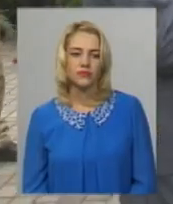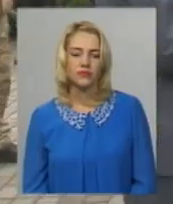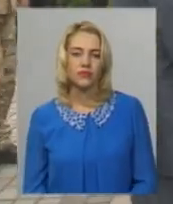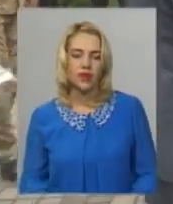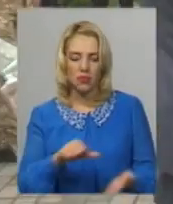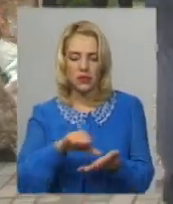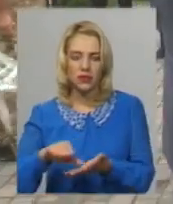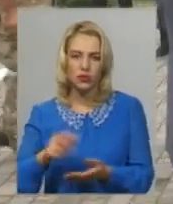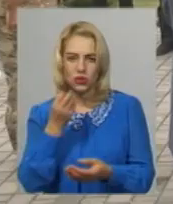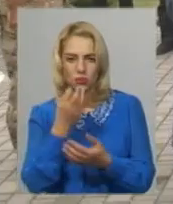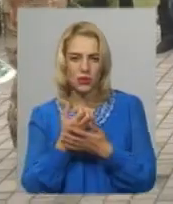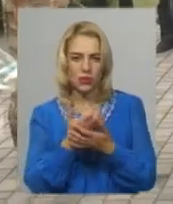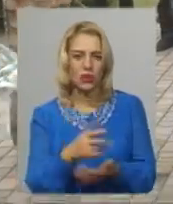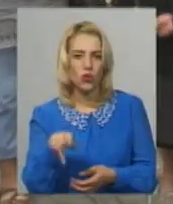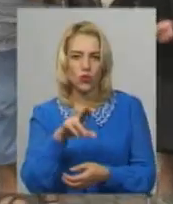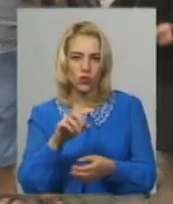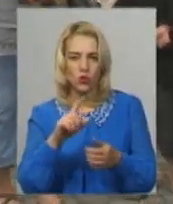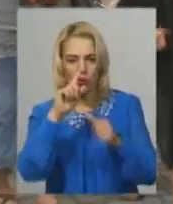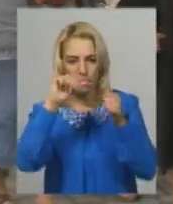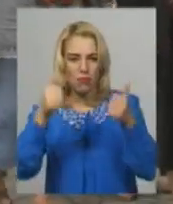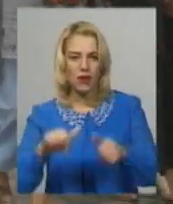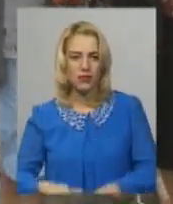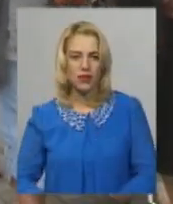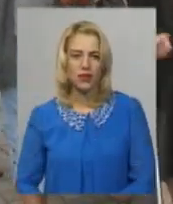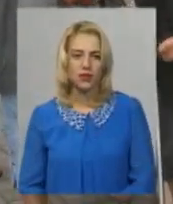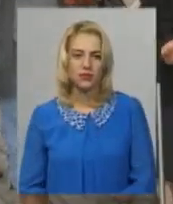Присутні поклали квіти до підніжжя пам'ятника.